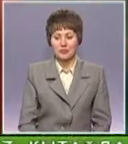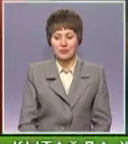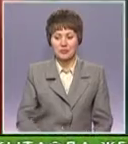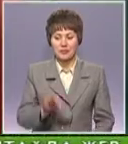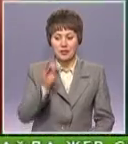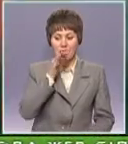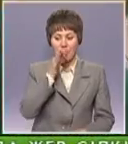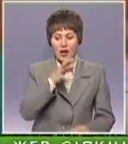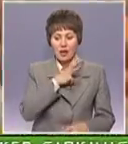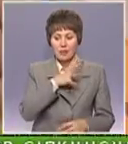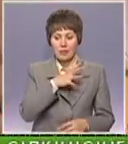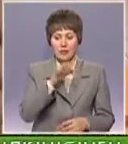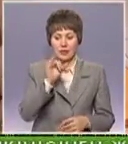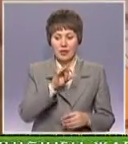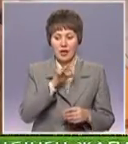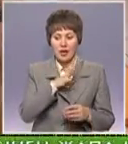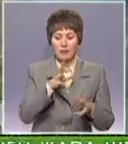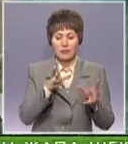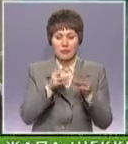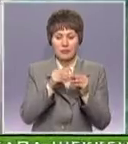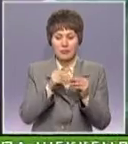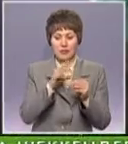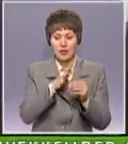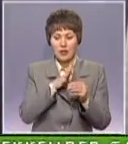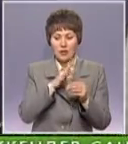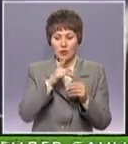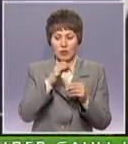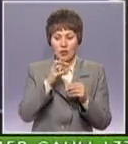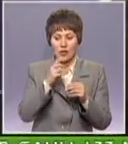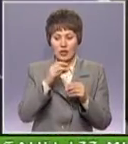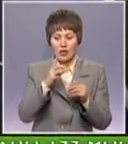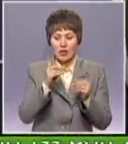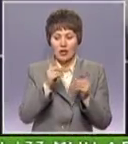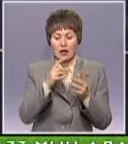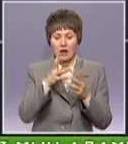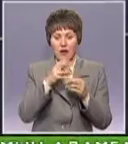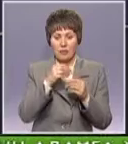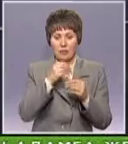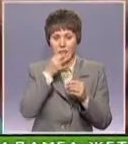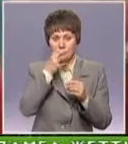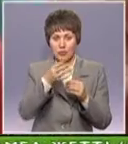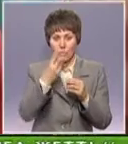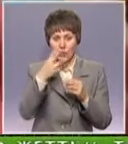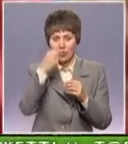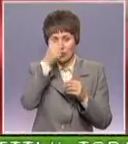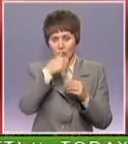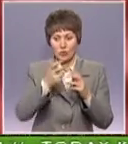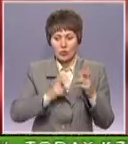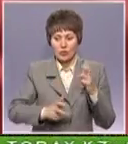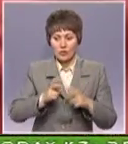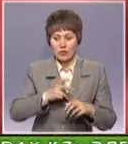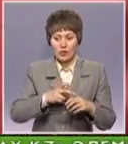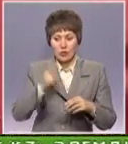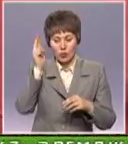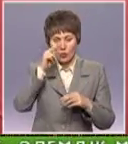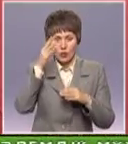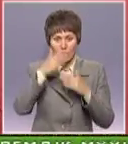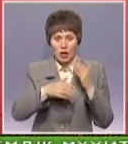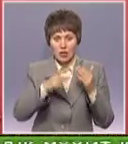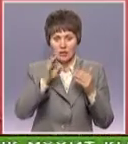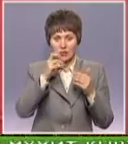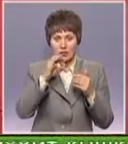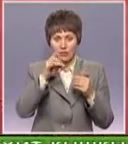Тотыдай таранып, сырын ұғар сыңарларымен сырласуға Гүлнар таң ала кеуімнен келді. Ол осыдан 30 жыл бұрын университеттен түлеп ұшқан.